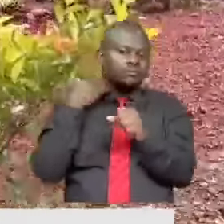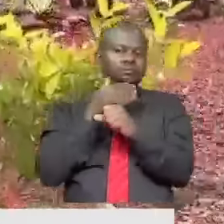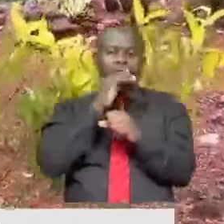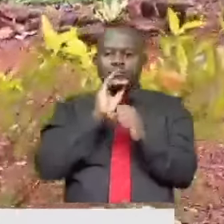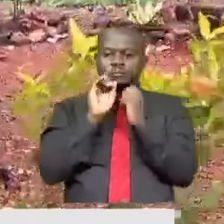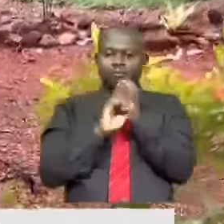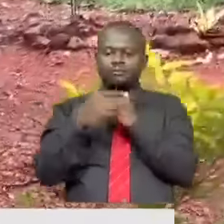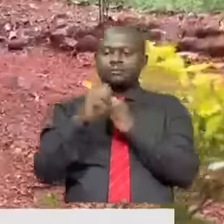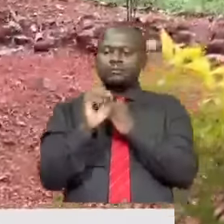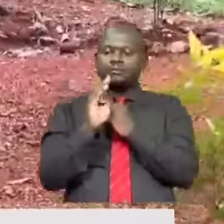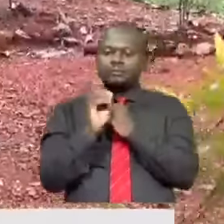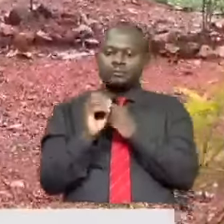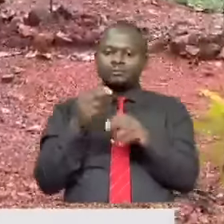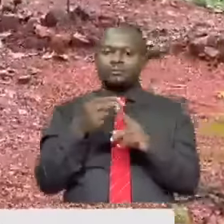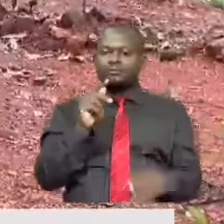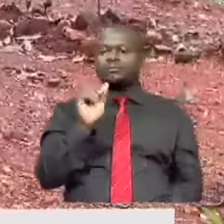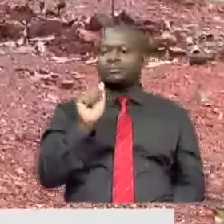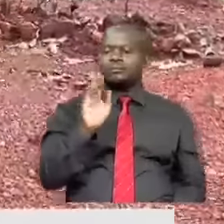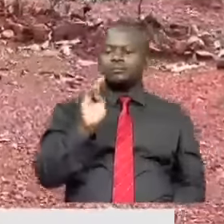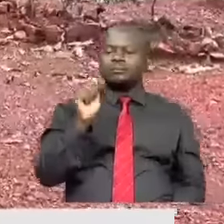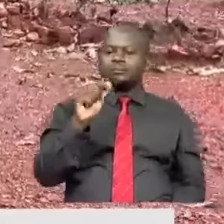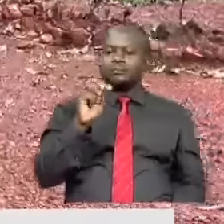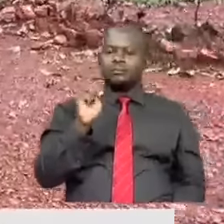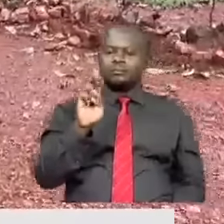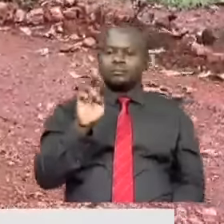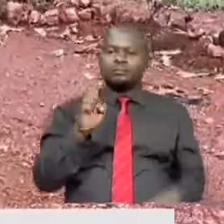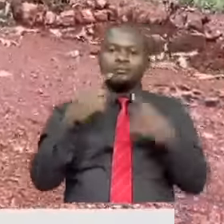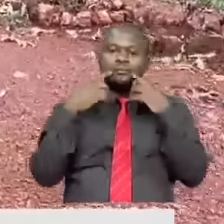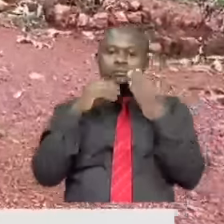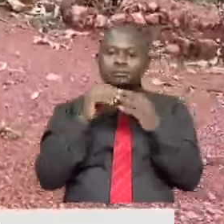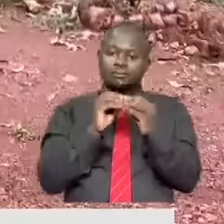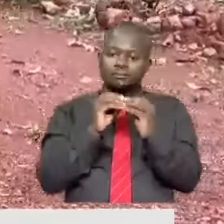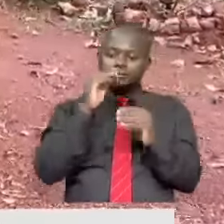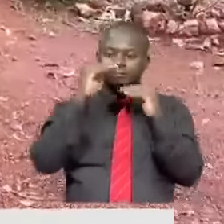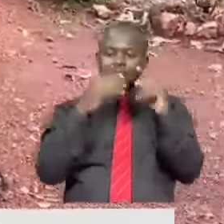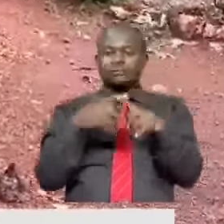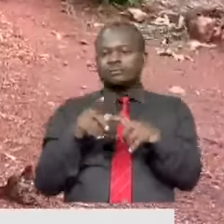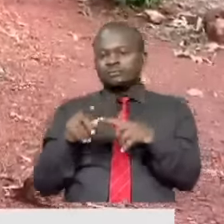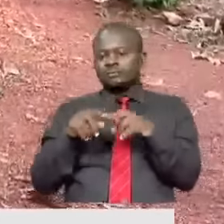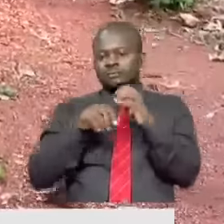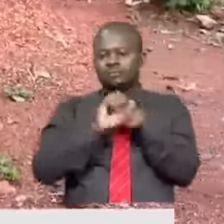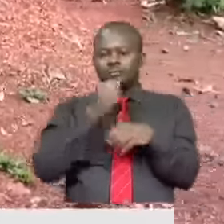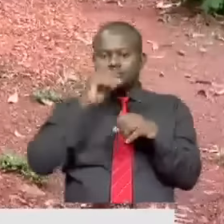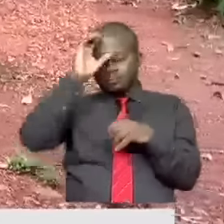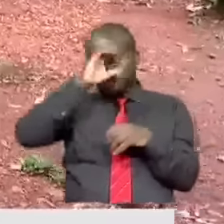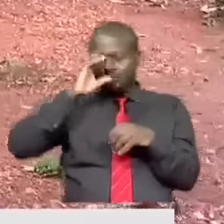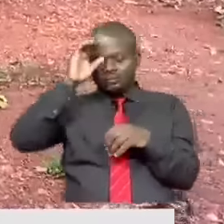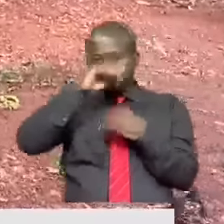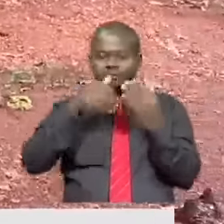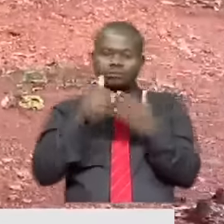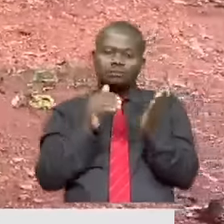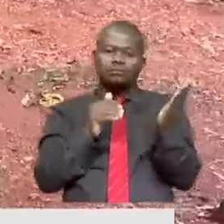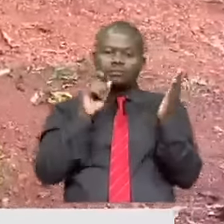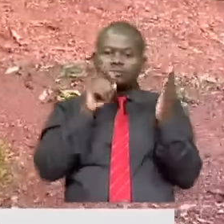abatutsi mu karere ka Gasabo Kabagambire Théogène yemeza ko bari bumvikanye n'inzego zinyuranye ko imirimo yo gushakisha imibiri yari